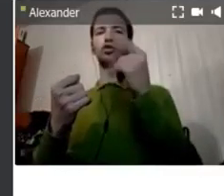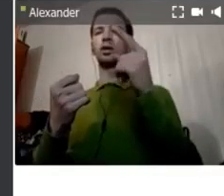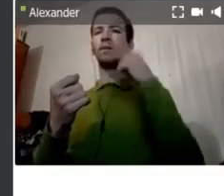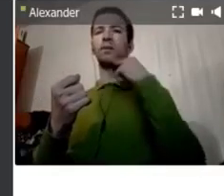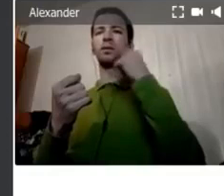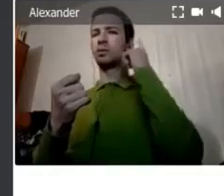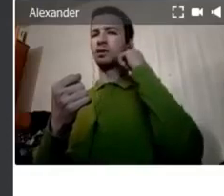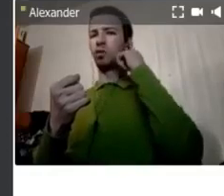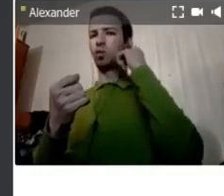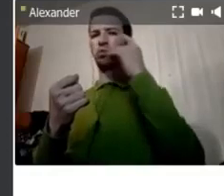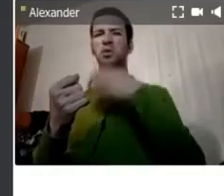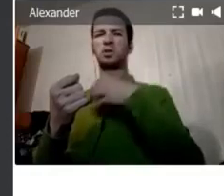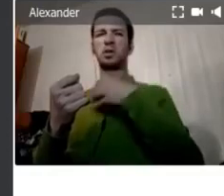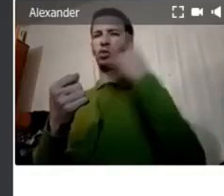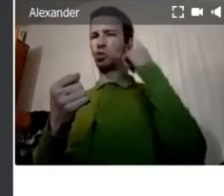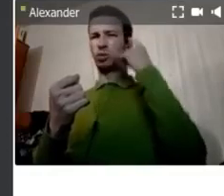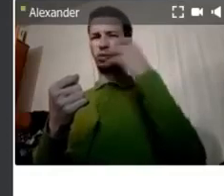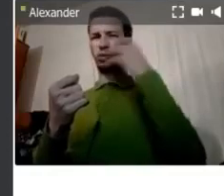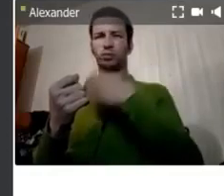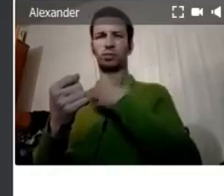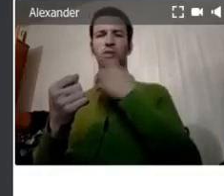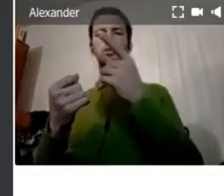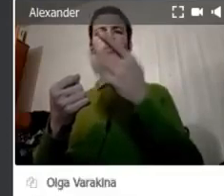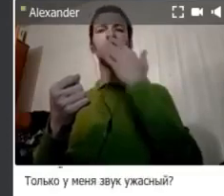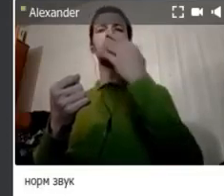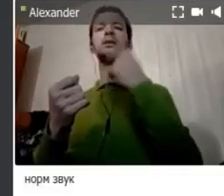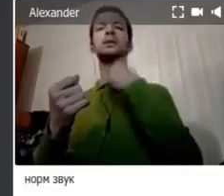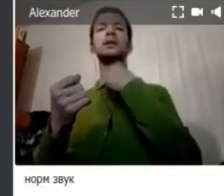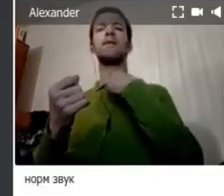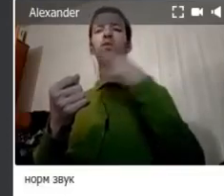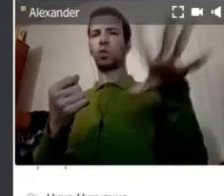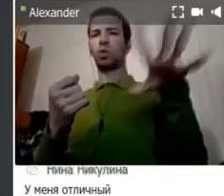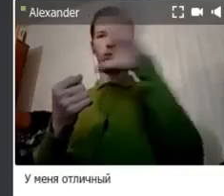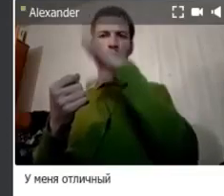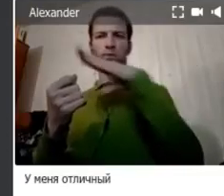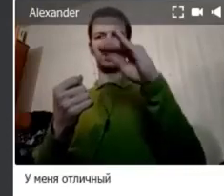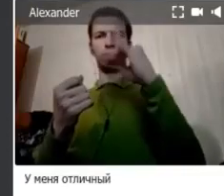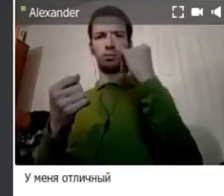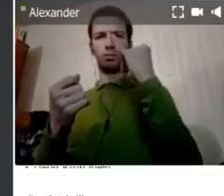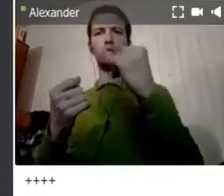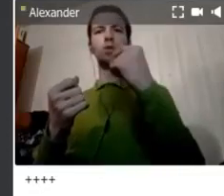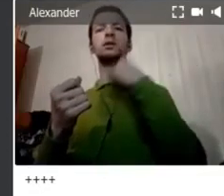Александр, норм звук. Если у кого-то звук ужасный, значит,